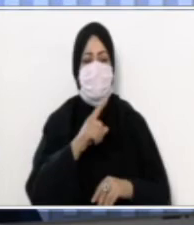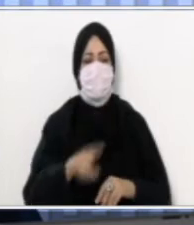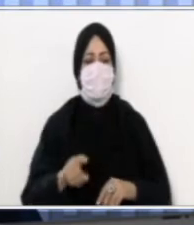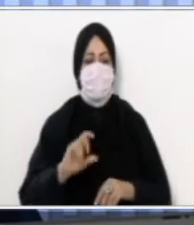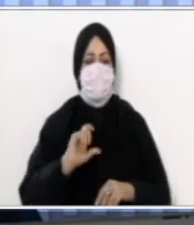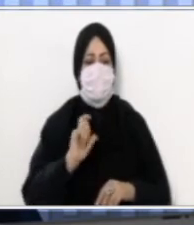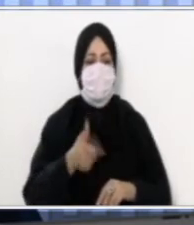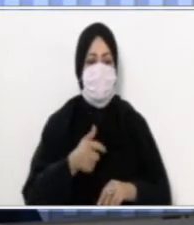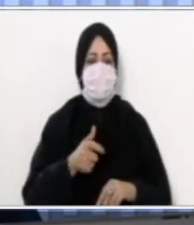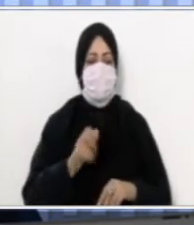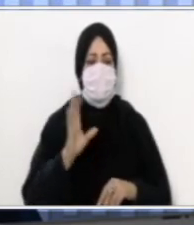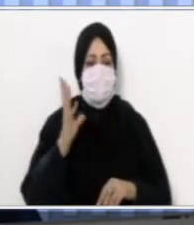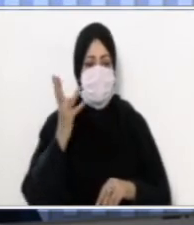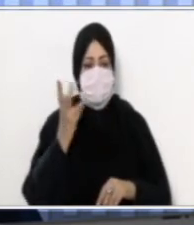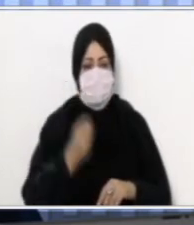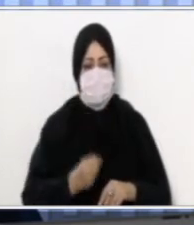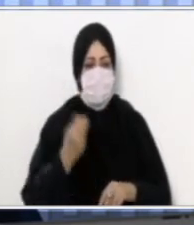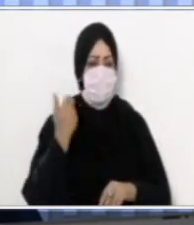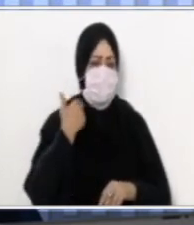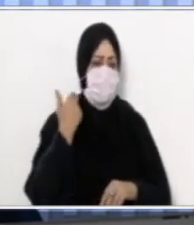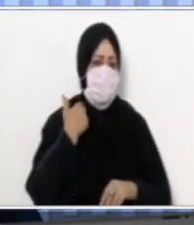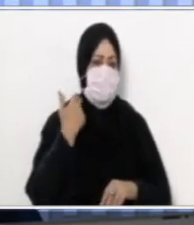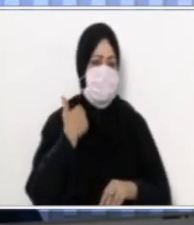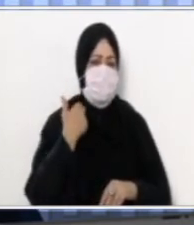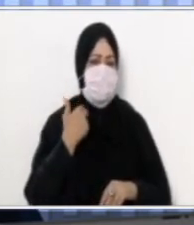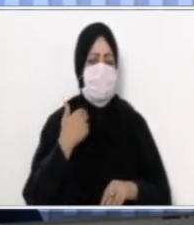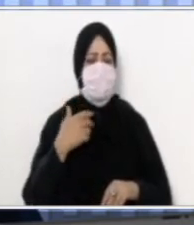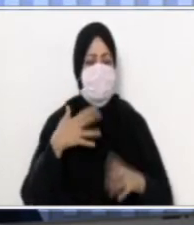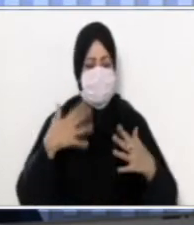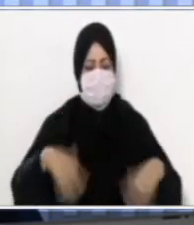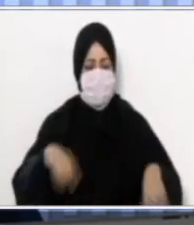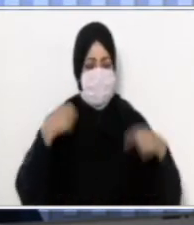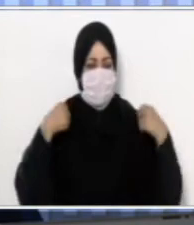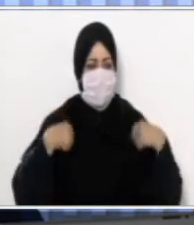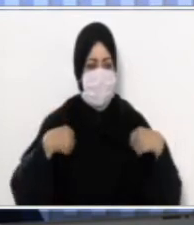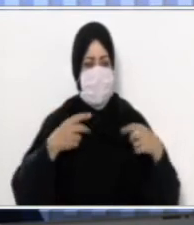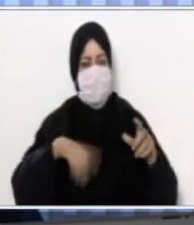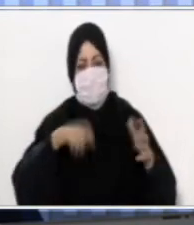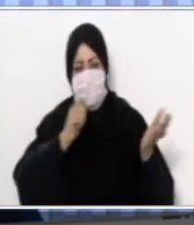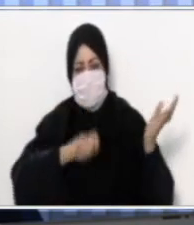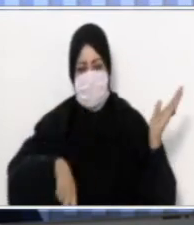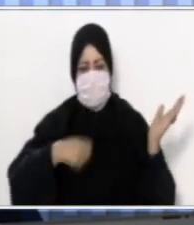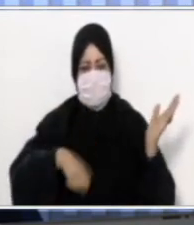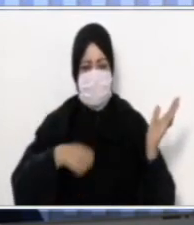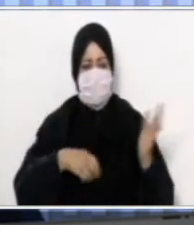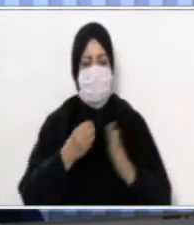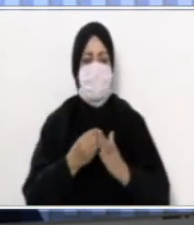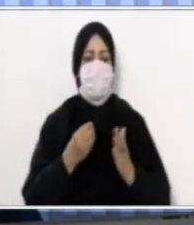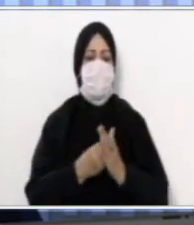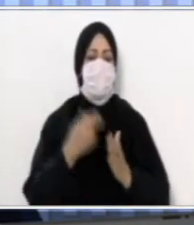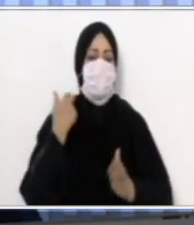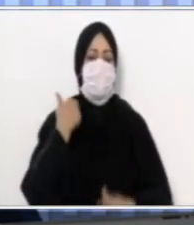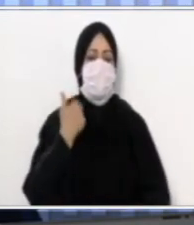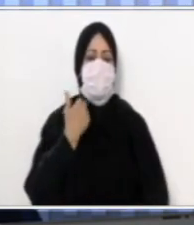كشف عورات أو موسيقى أو غيرها فهي محرمة في رمضان أو في غير رمضان. أما إذا